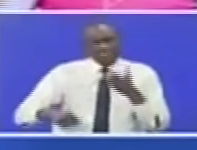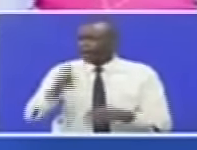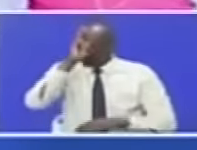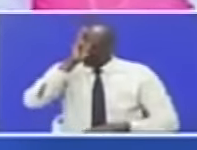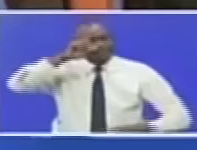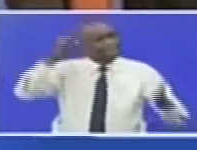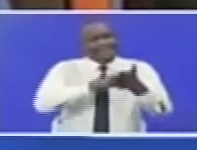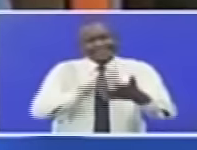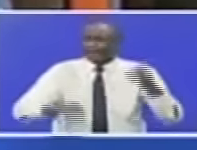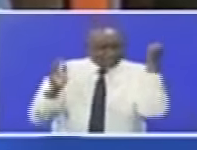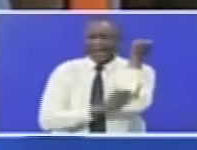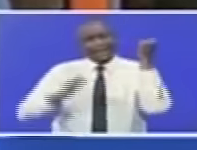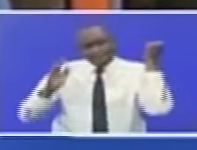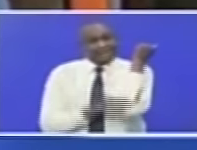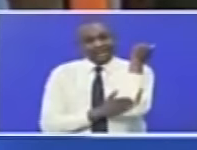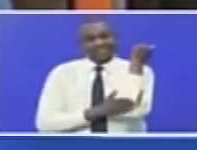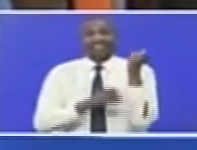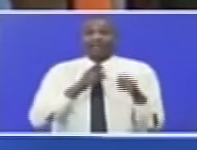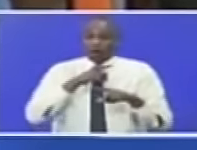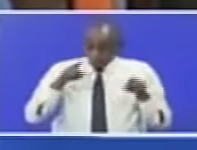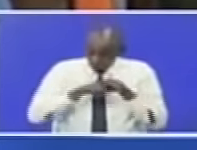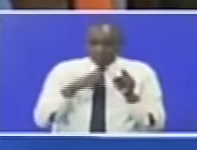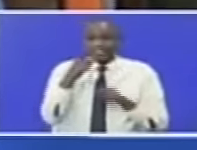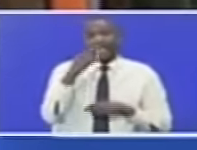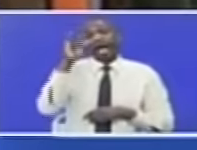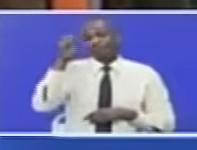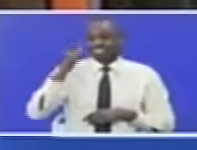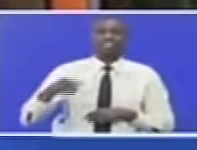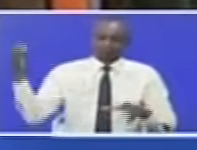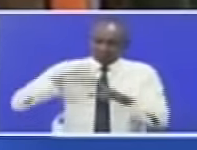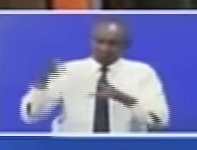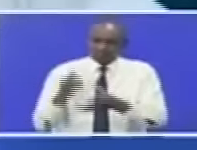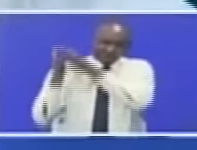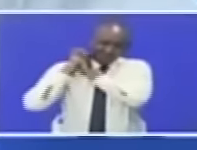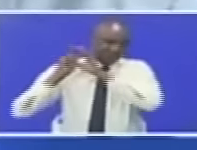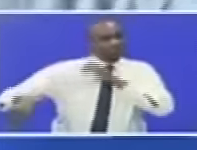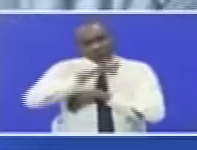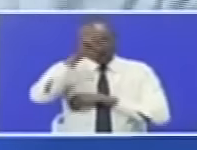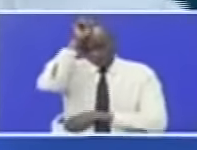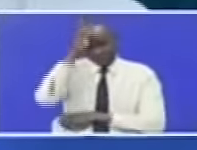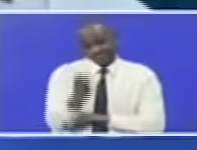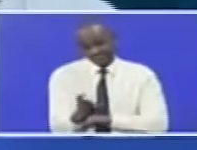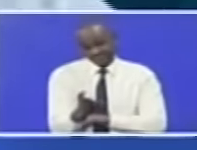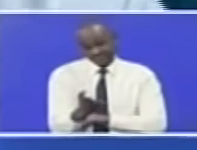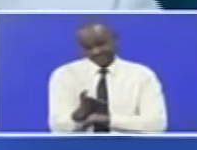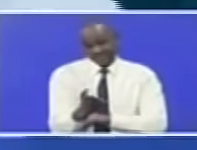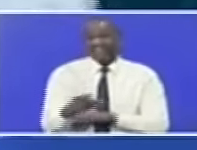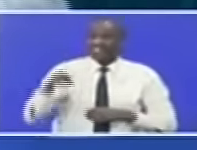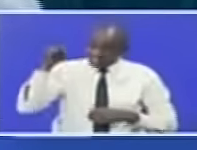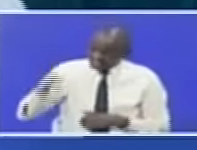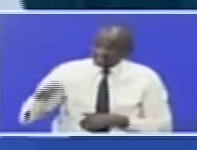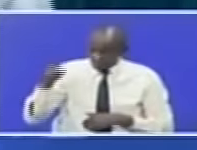polisi mbali na kutoa wito kwa ibc kufunga Virago na kwenda zake Ile ilua Ile